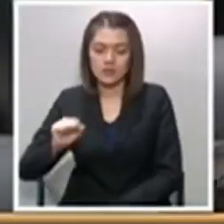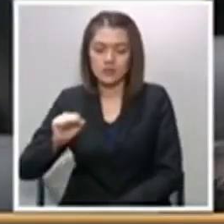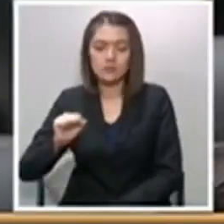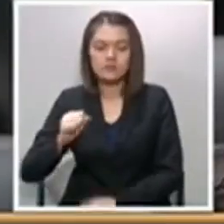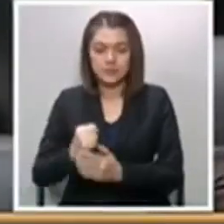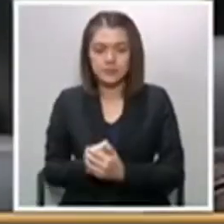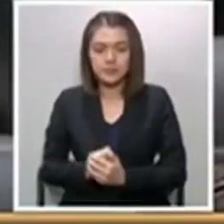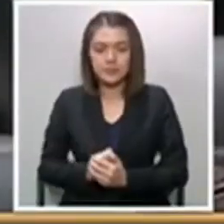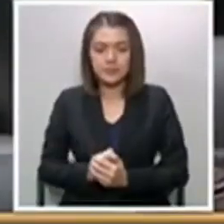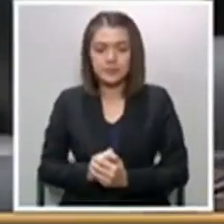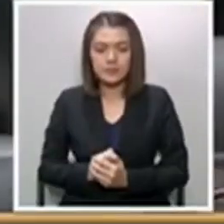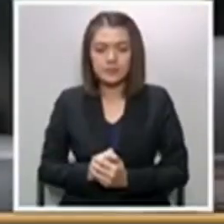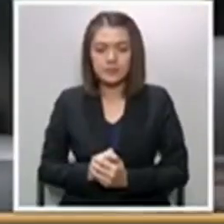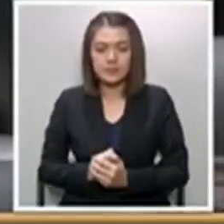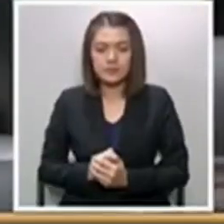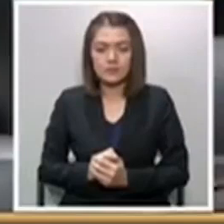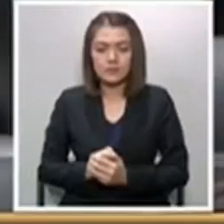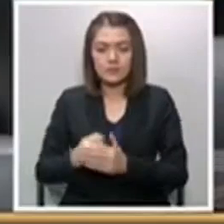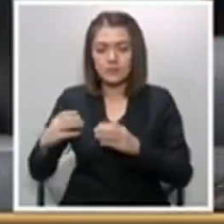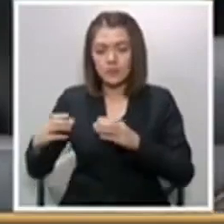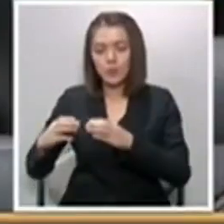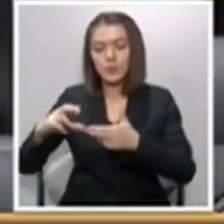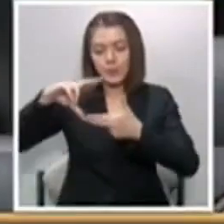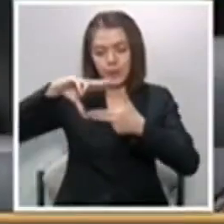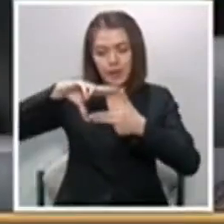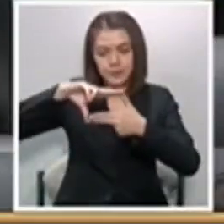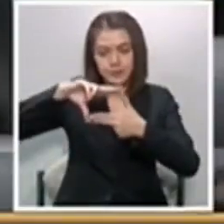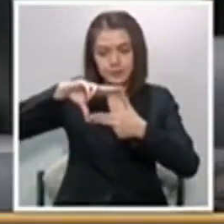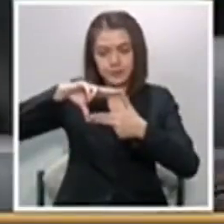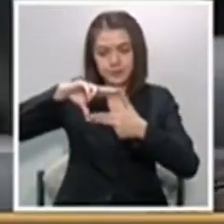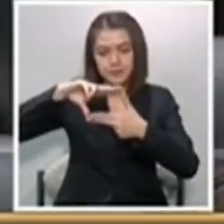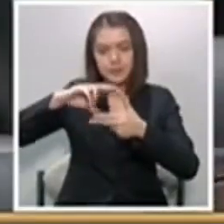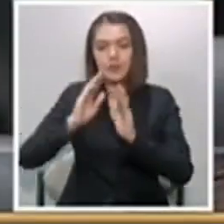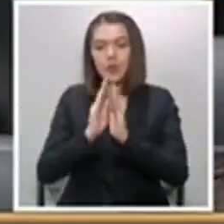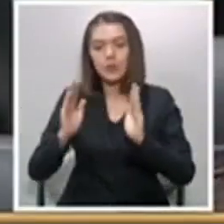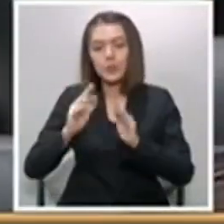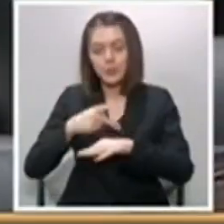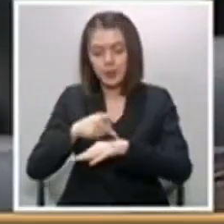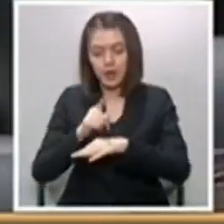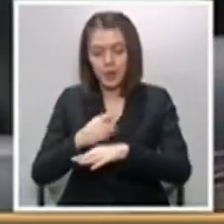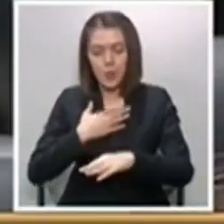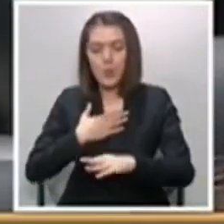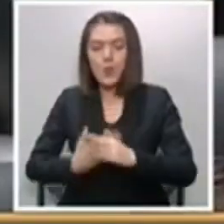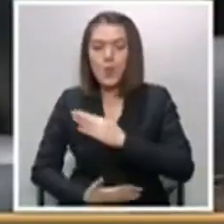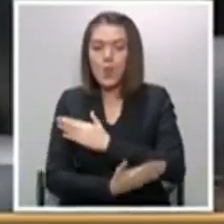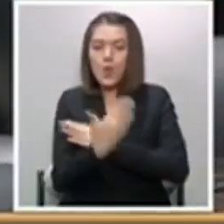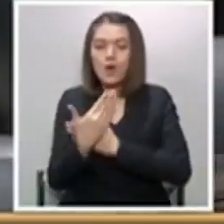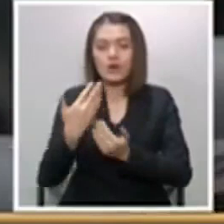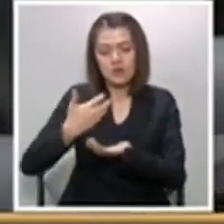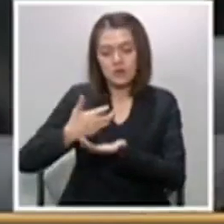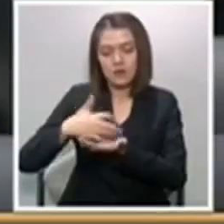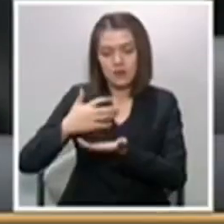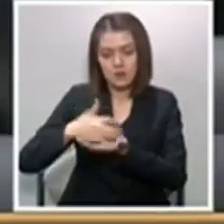สพรรคฝ่ายค้านว่าสิ่งที่พูดไปทั้งหมดนั้นไม่ใช่เป็นการซักถามตามวัตถุประสงค์ของการประชุมในวัน